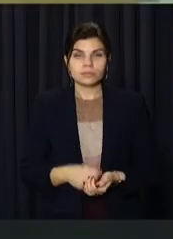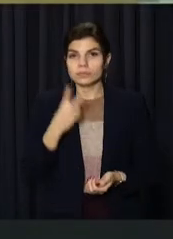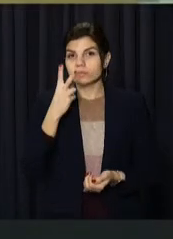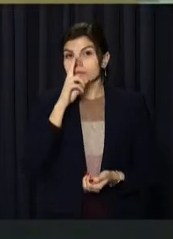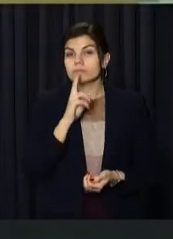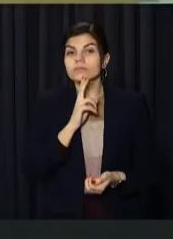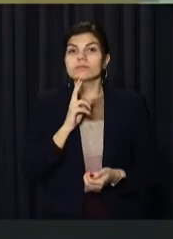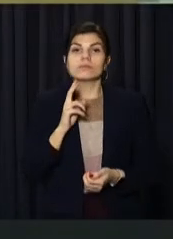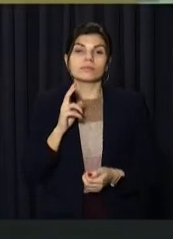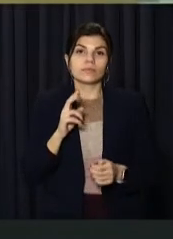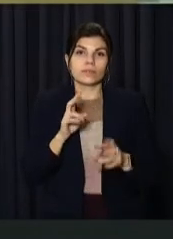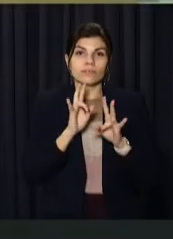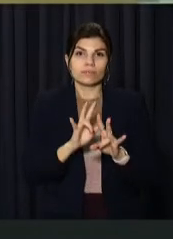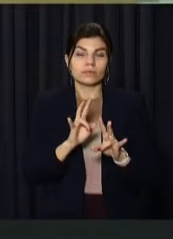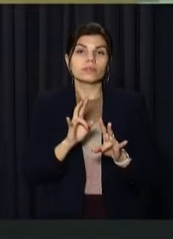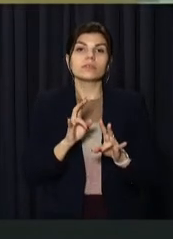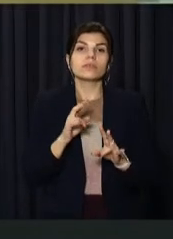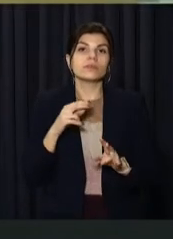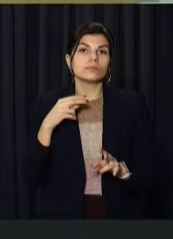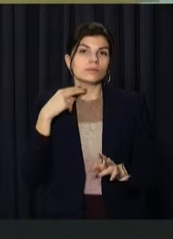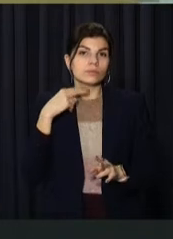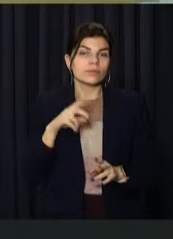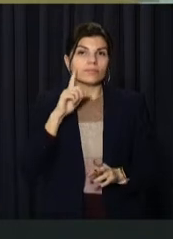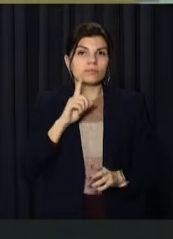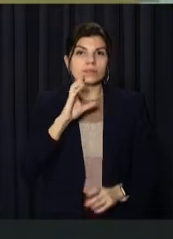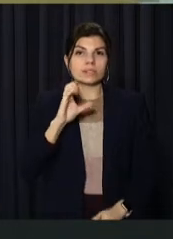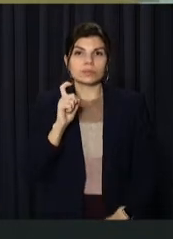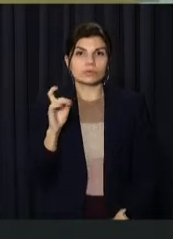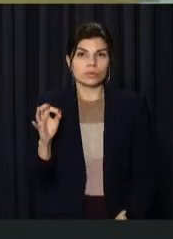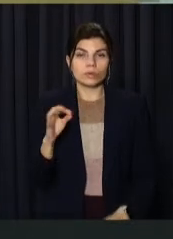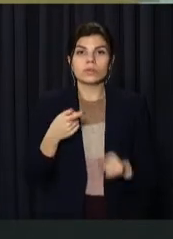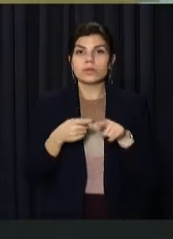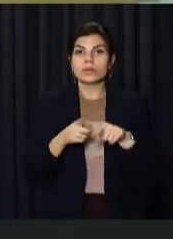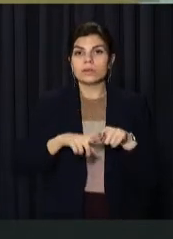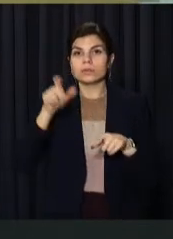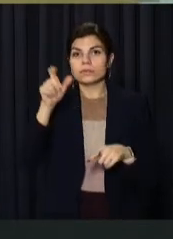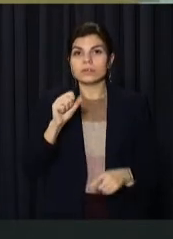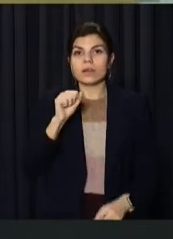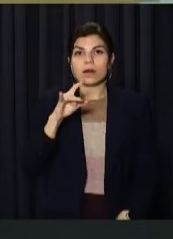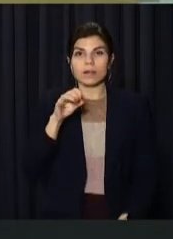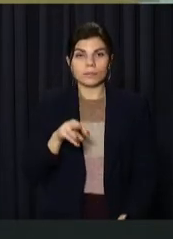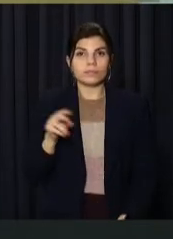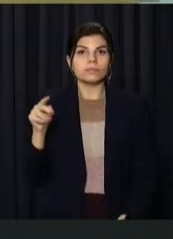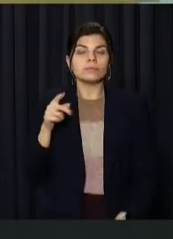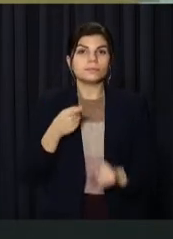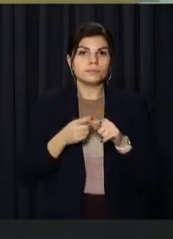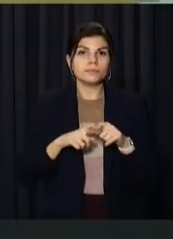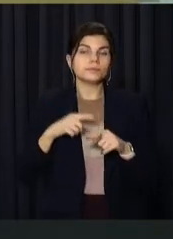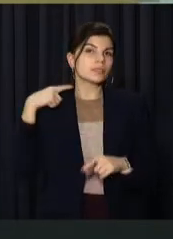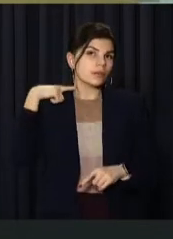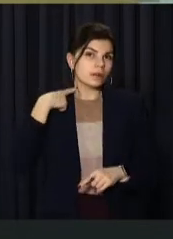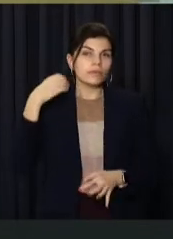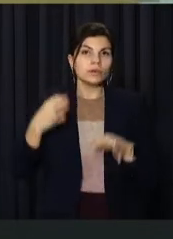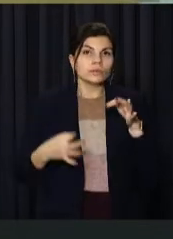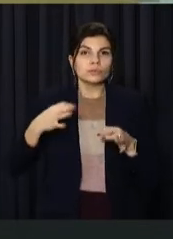2 місяці тримання під вартою без права на заставу. Такий запобіжний захід для нацгвардійця Артемія Рябчука обрав Кіровський районний